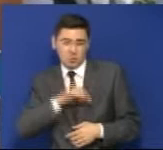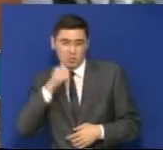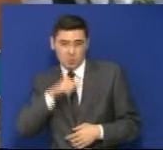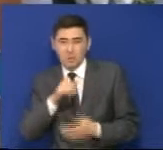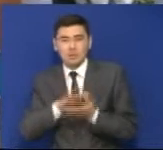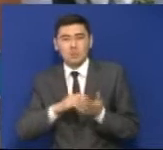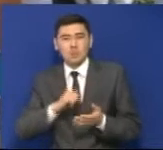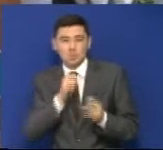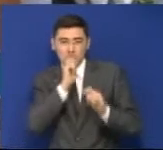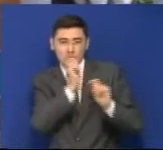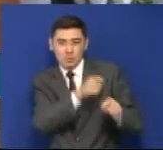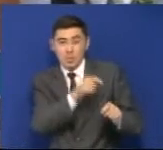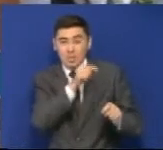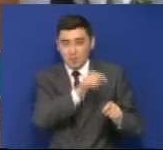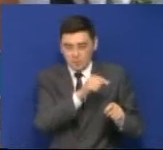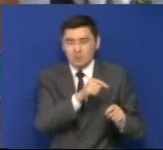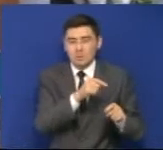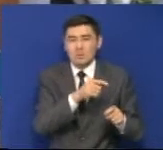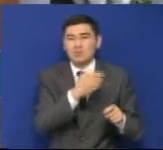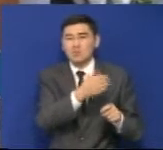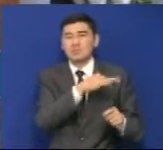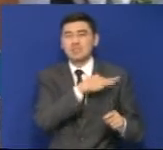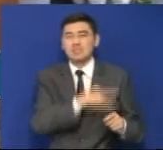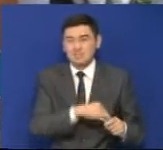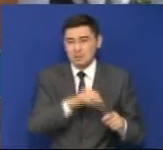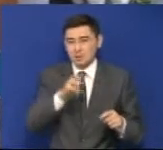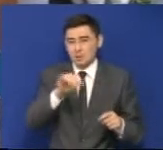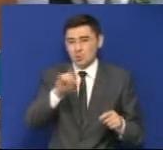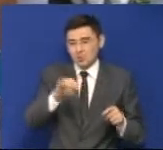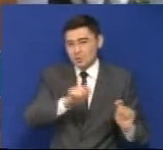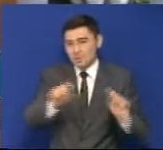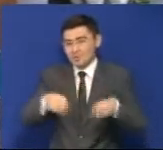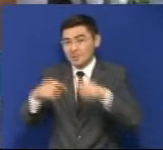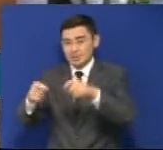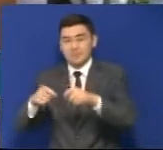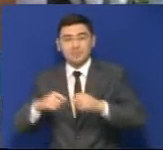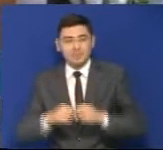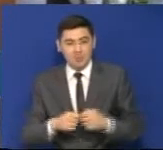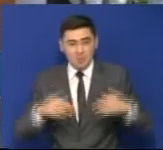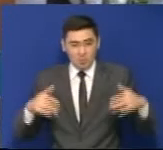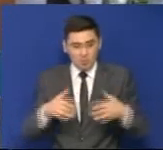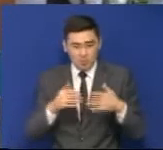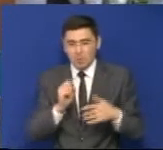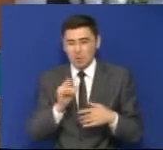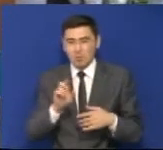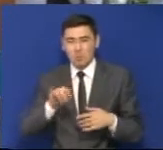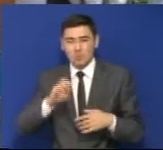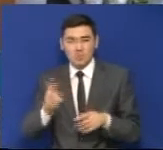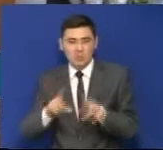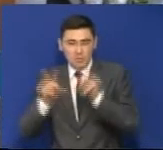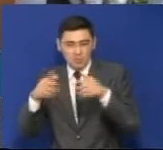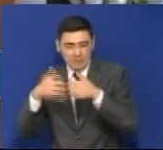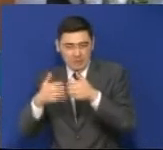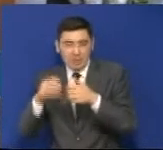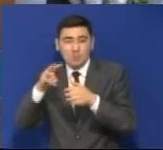берген екен. Ал Майдан өз кезегінде өзінің ұлы Шайкенге мұра ретінде қалдырған. Бүгінде бұл музыкалық аспап Ақбұлақ ауылындағы жалпы орта білім